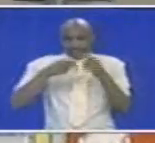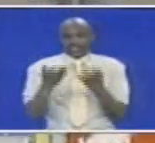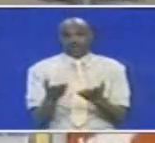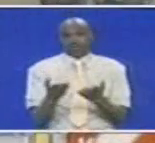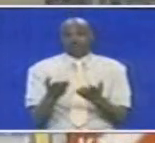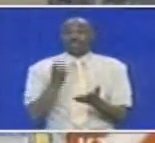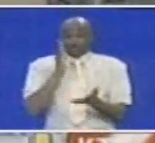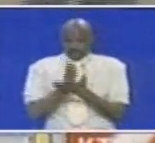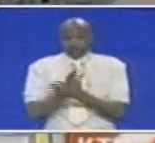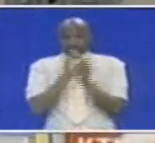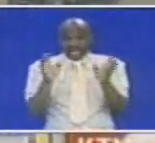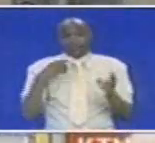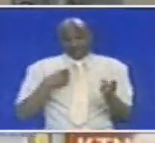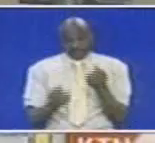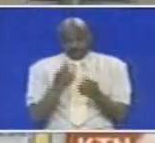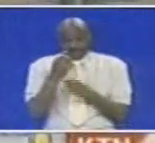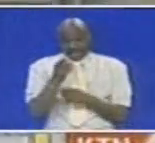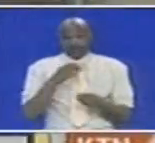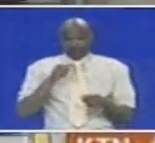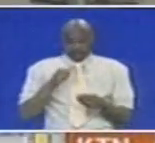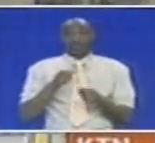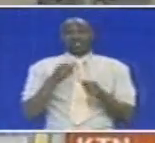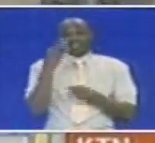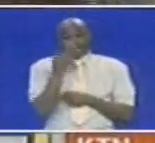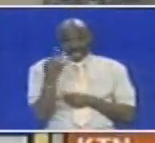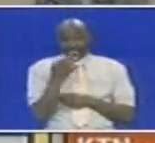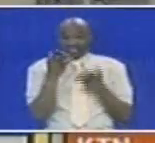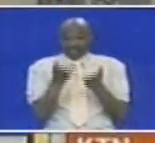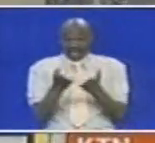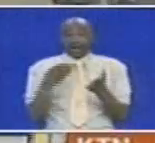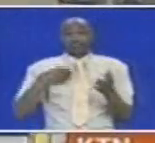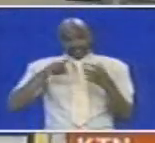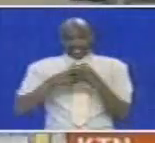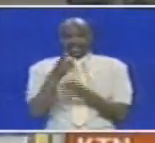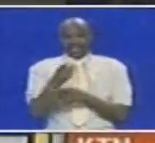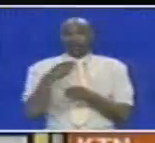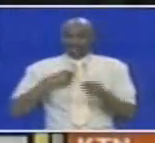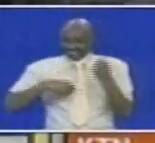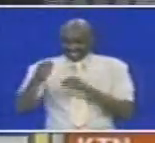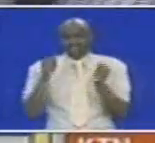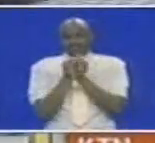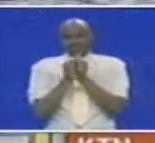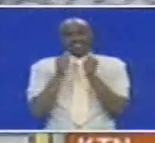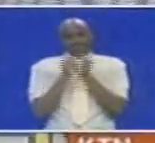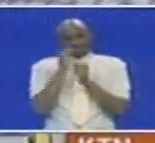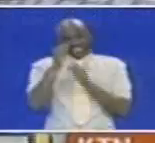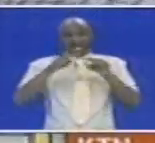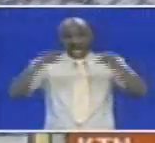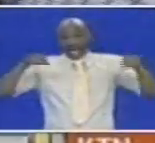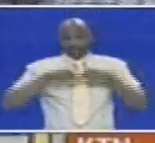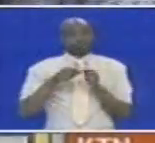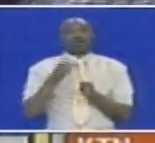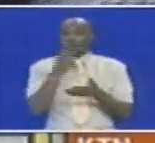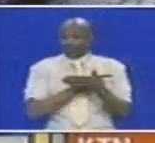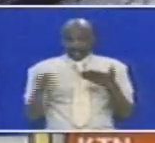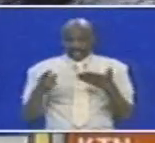uko, pombe natengeneza kuuza kutoka mwezi wa 3, na huwa nauza kama katoni 15 kwa wiki. Amekuwa akizuiliwa katika